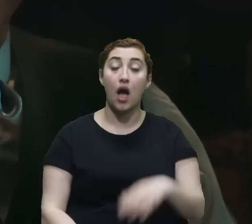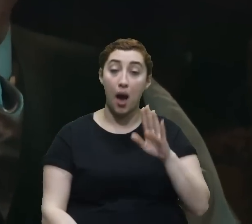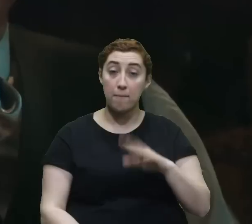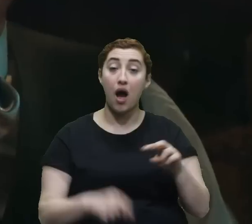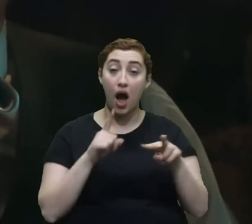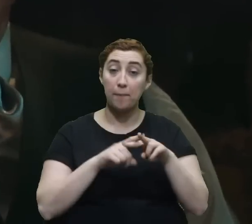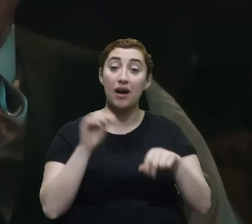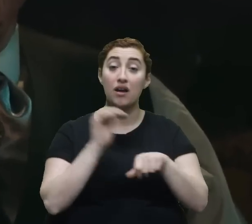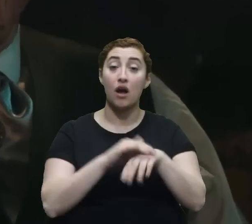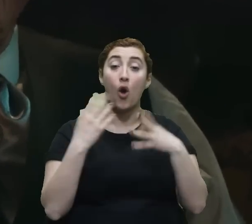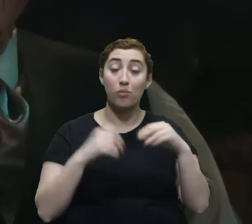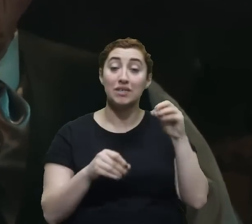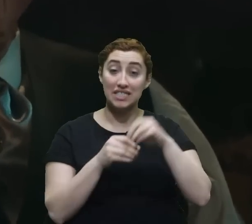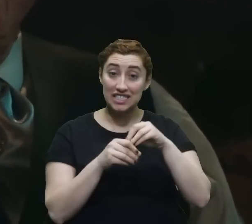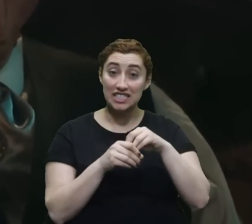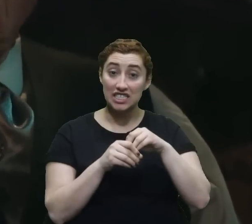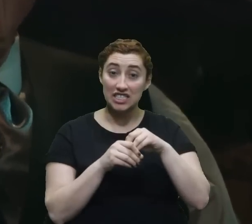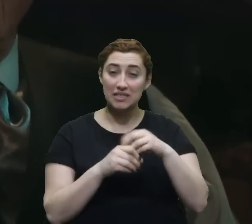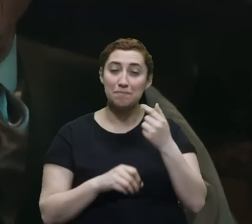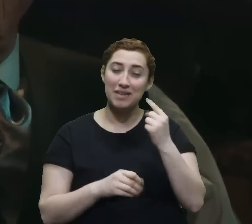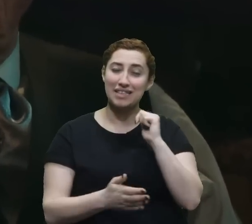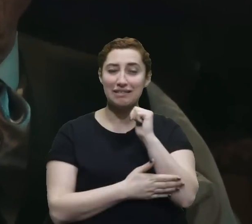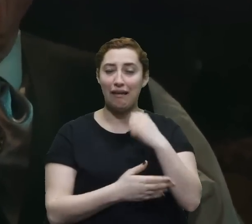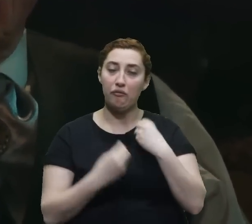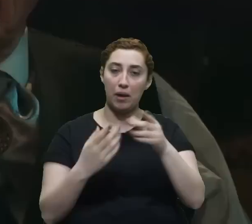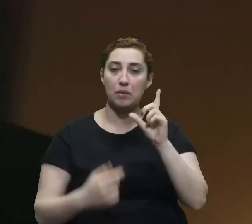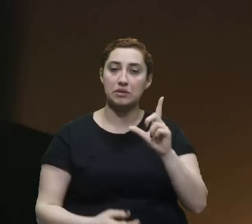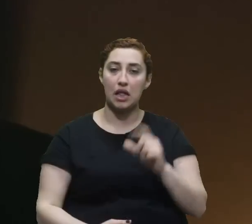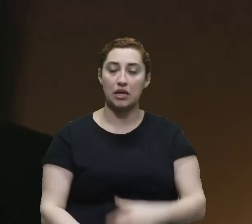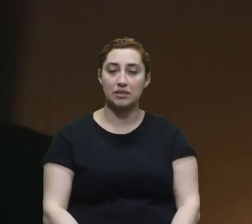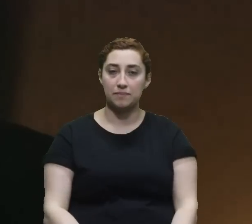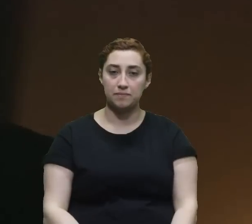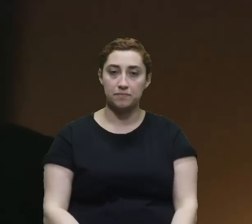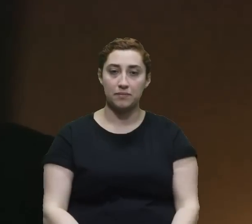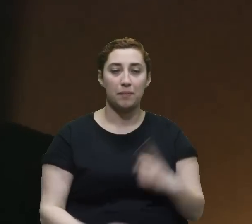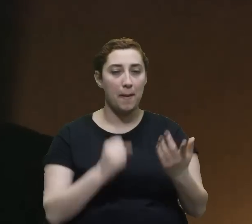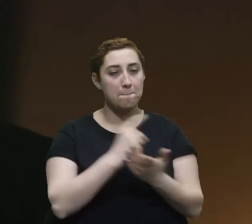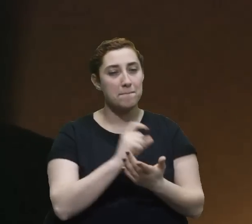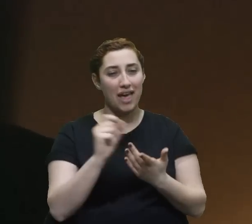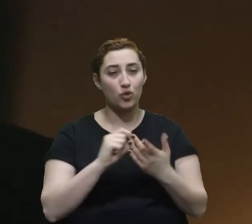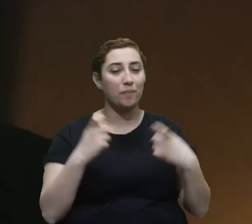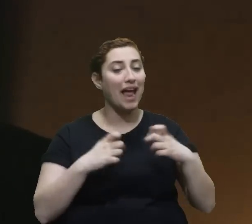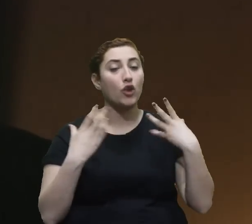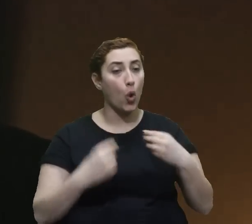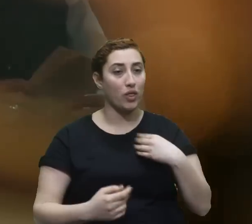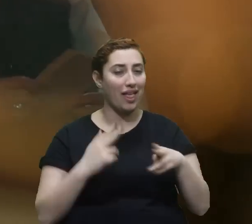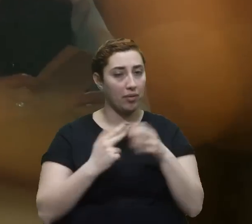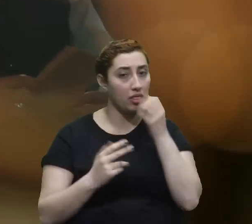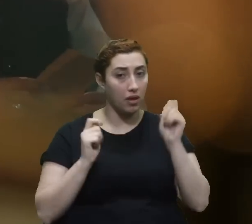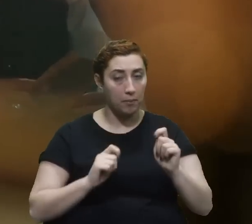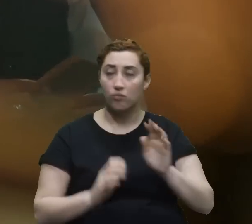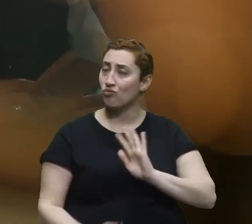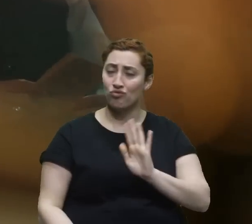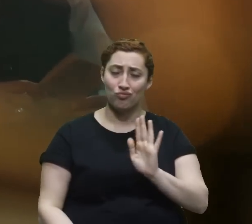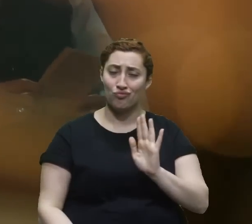Ancak Akbar'ı yakalamaları için biraz yardım etmeliyiz. Bir mektupla yerini direkt bildirelim mi?